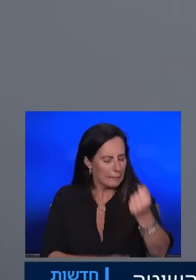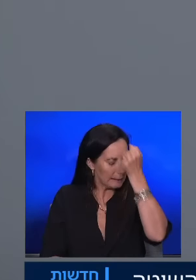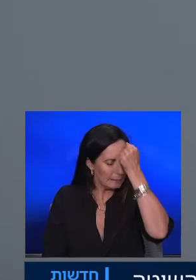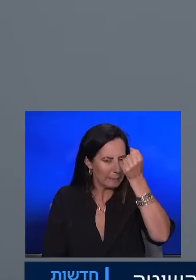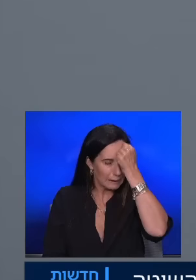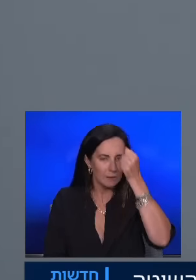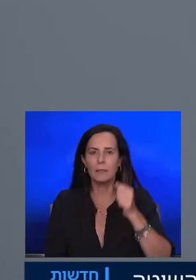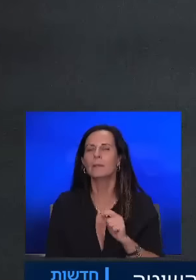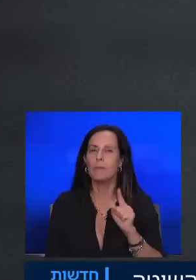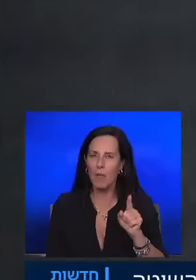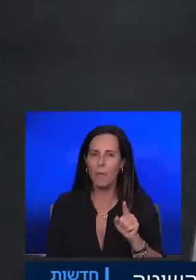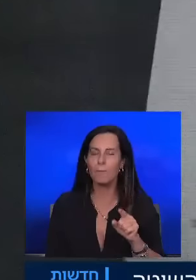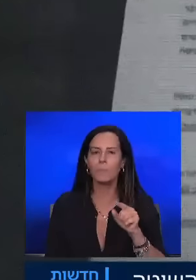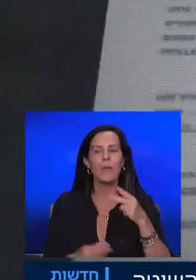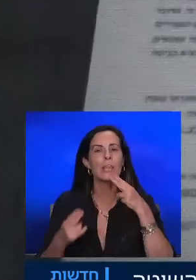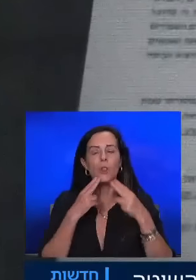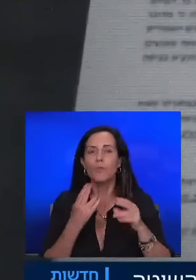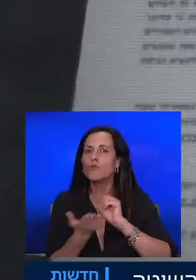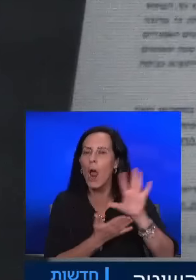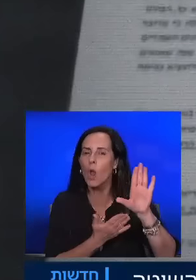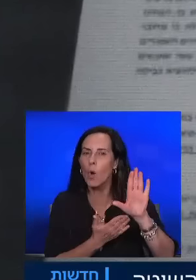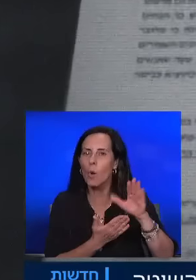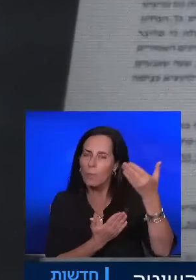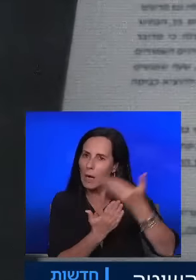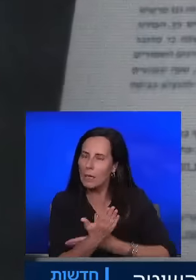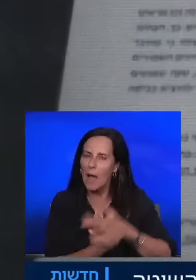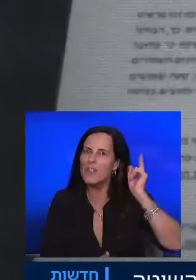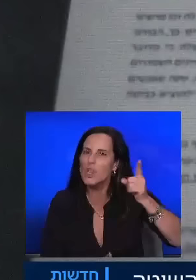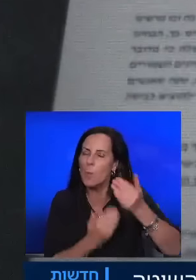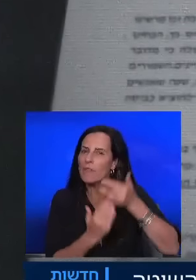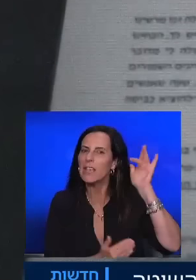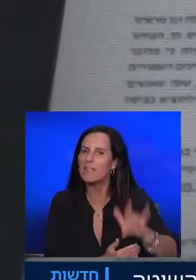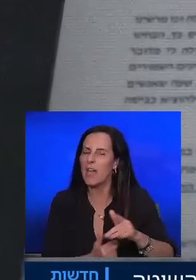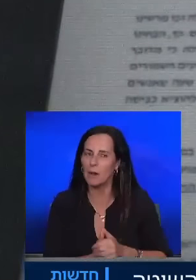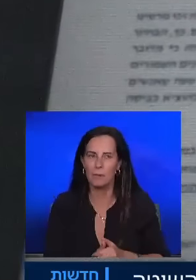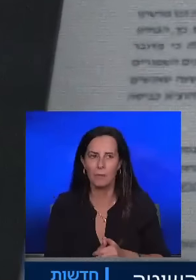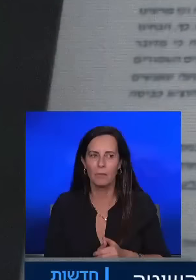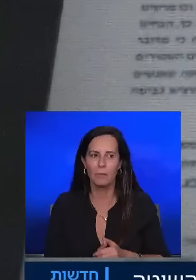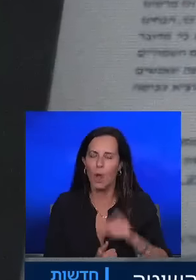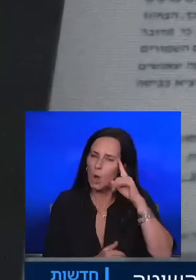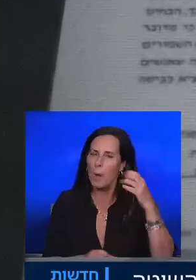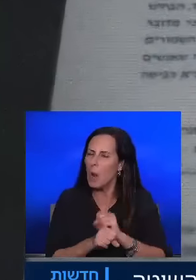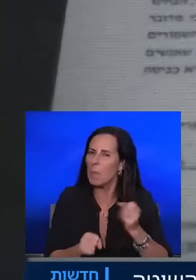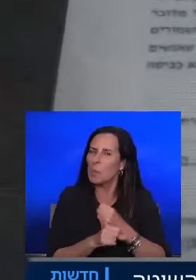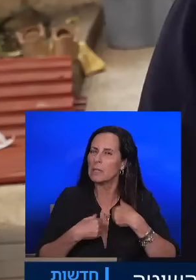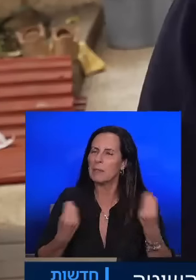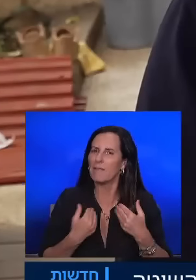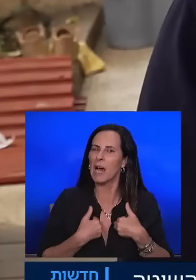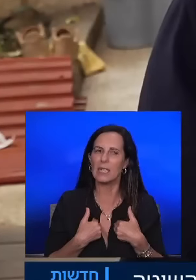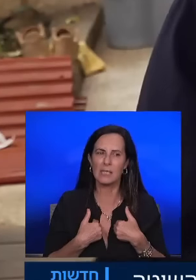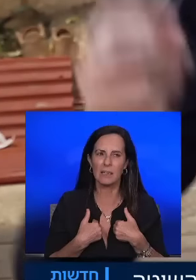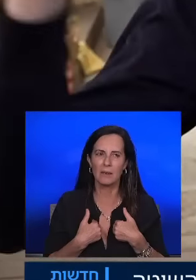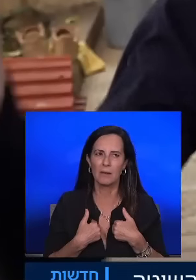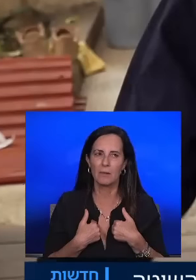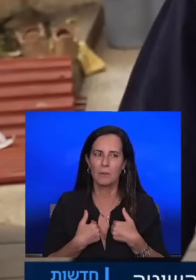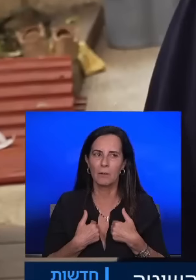נגד החברה. בתגובה שלחו לו בעמוזה מכתב איום לפני תביעה. לא יודעתי מה זה אומר, למה עושים לי דבר כזה?